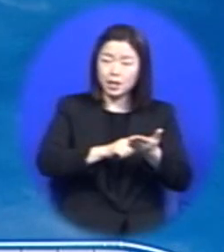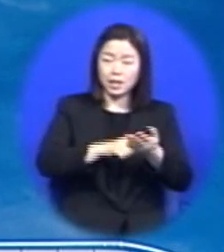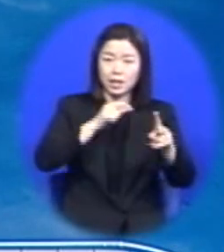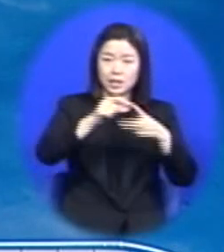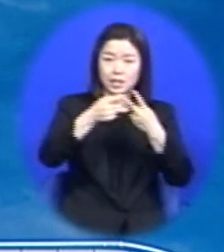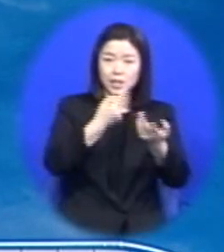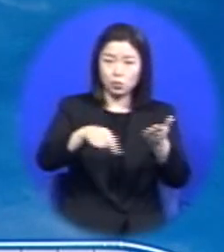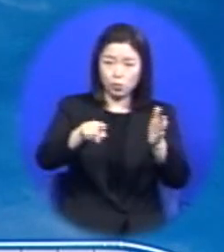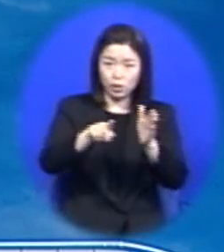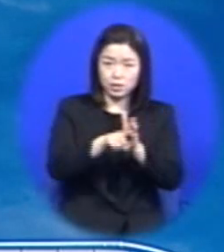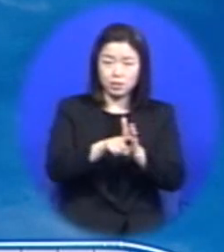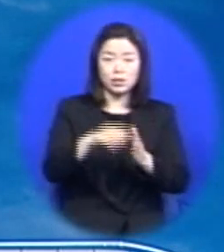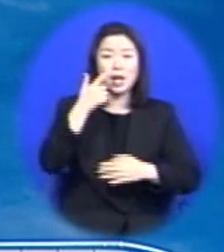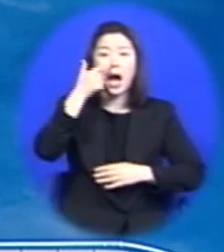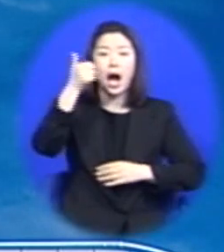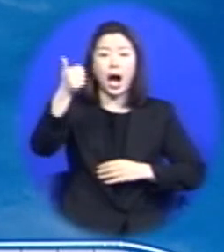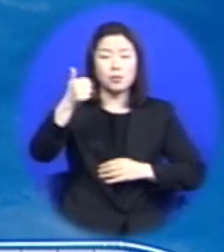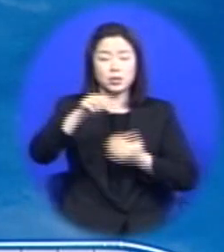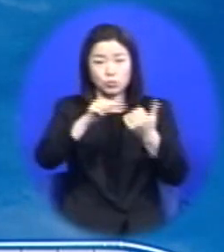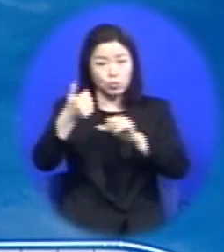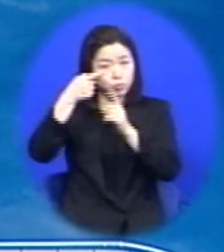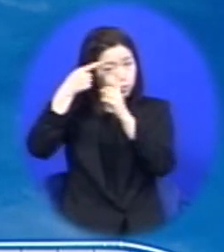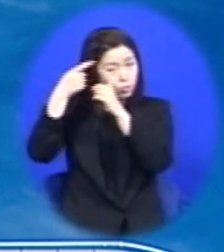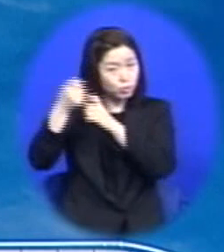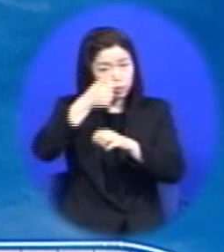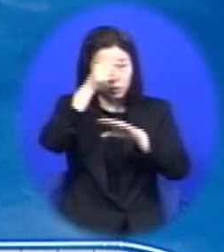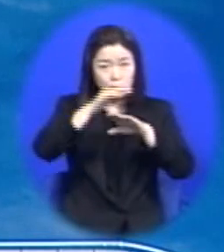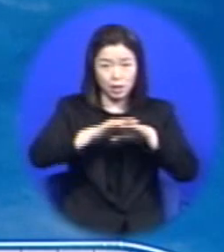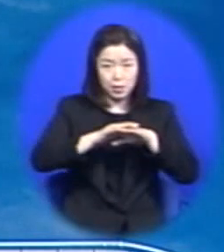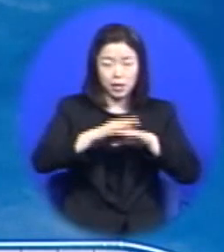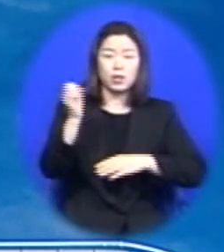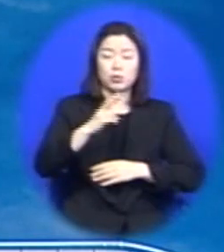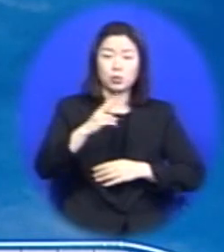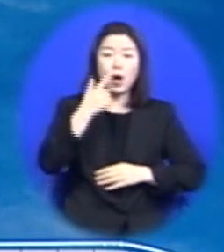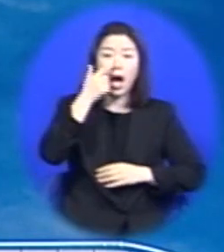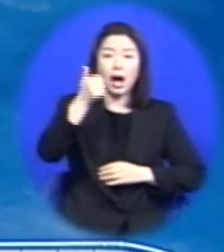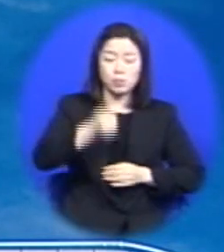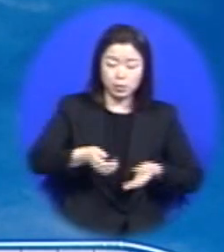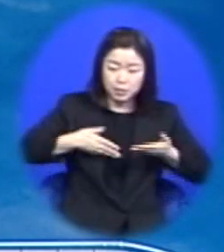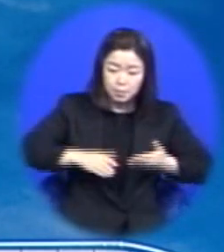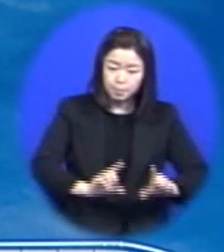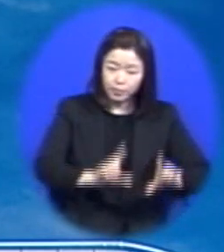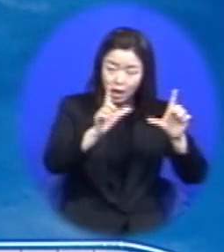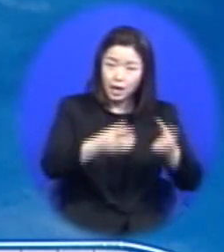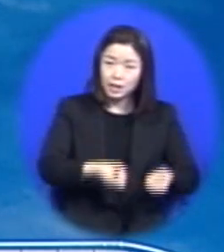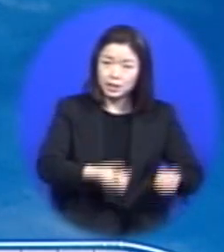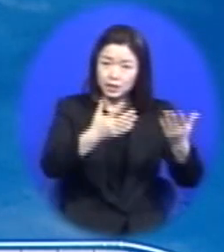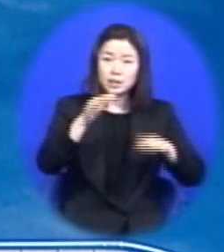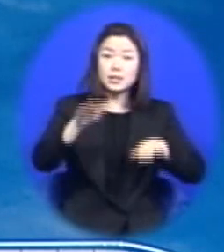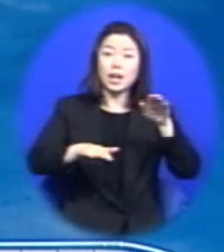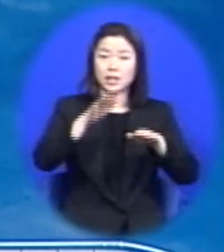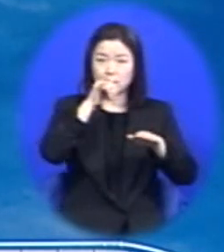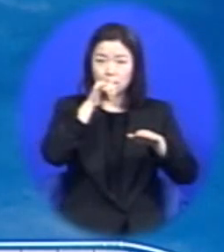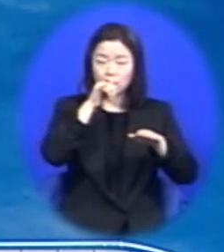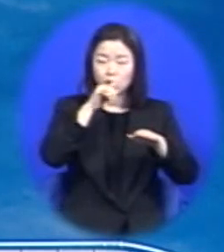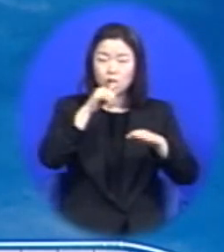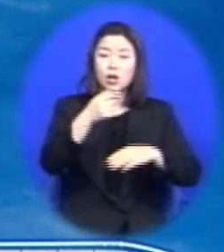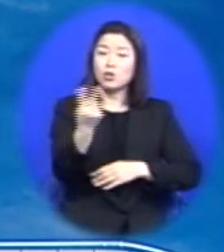이해하시려면 아버님 추도 예배와 아버님 생신 잔치의 차이예요. 둘 다가